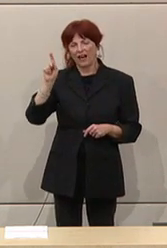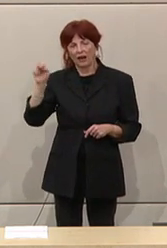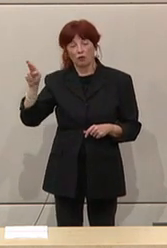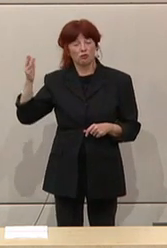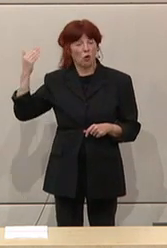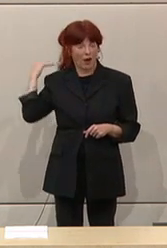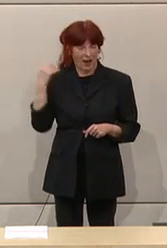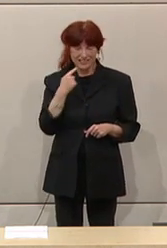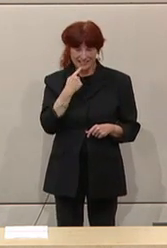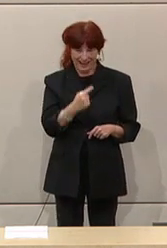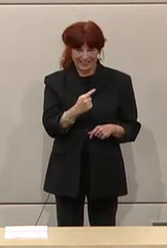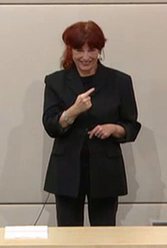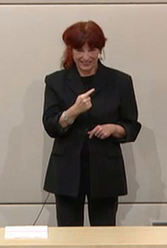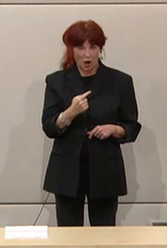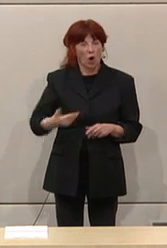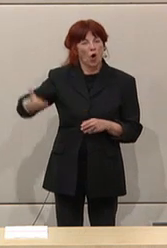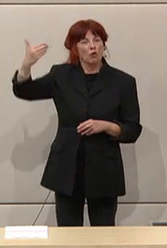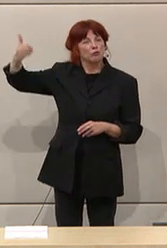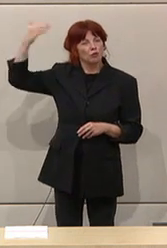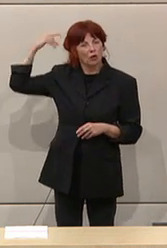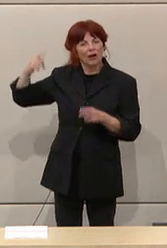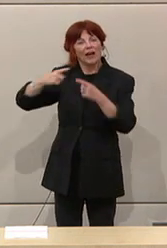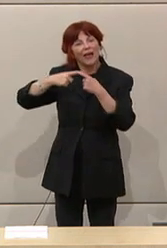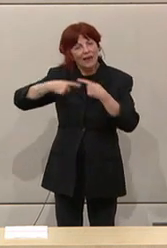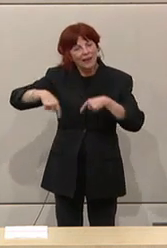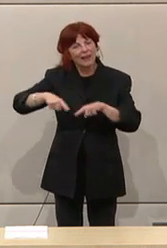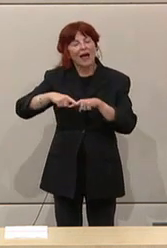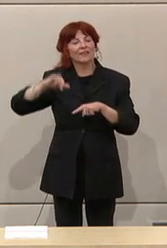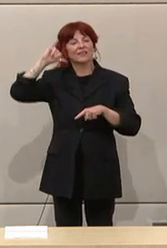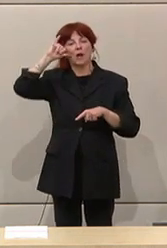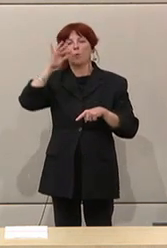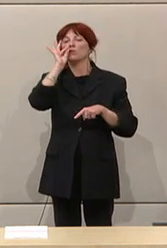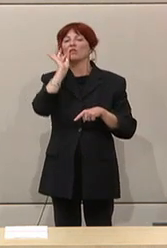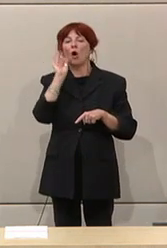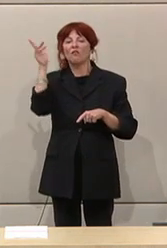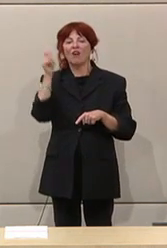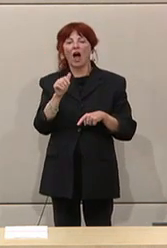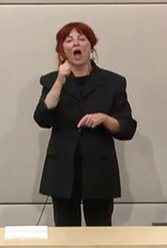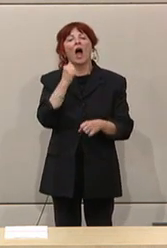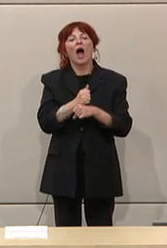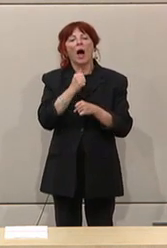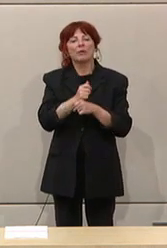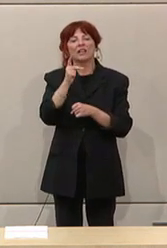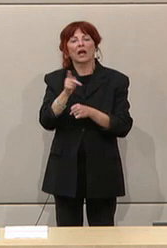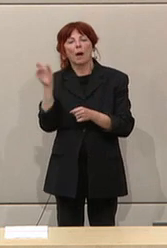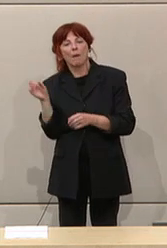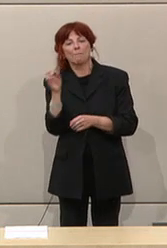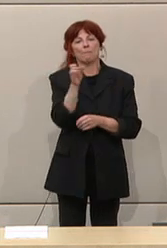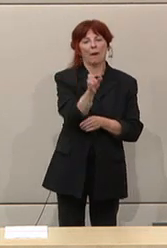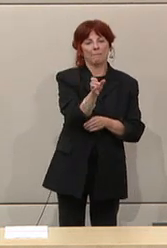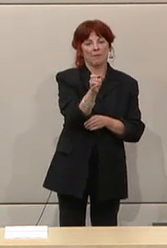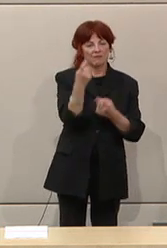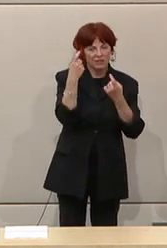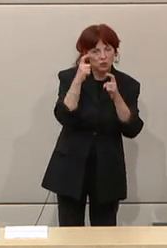behauptet, die frühere Landeshauptfrau Salzburg sei in die Arbeiterkammer versorgt worden, entsorgt worden. Ich stelle richtig,